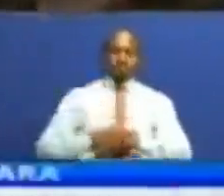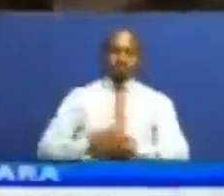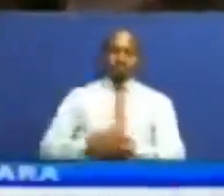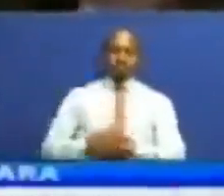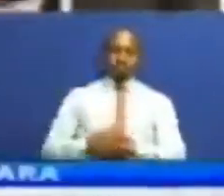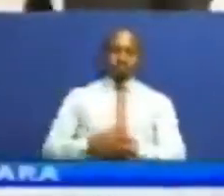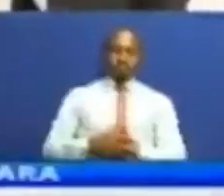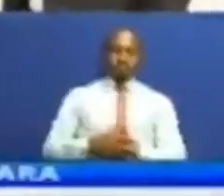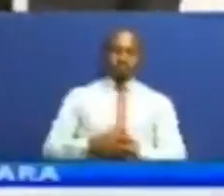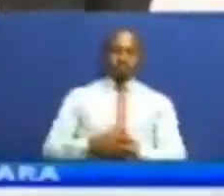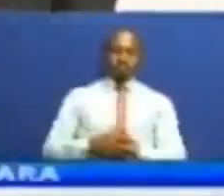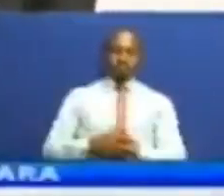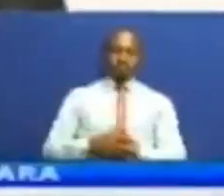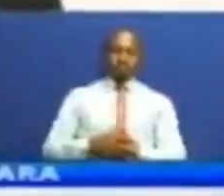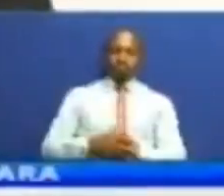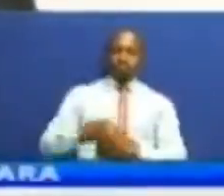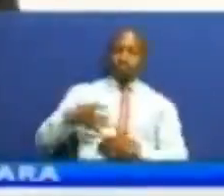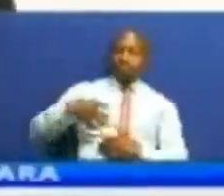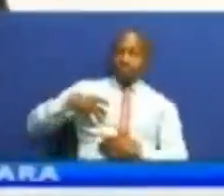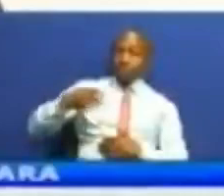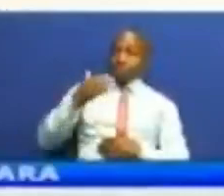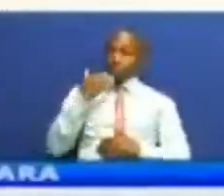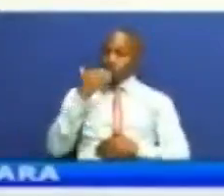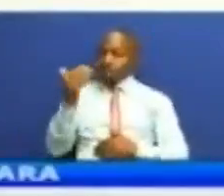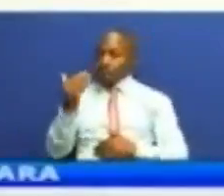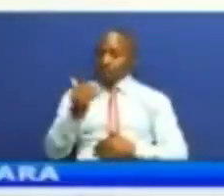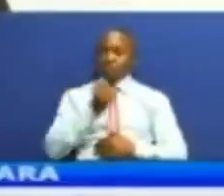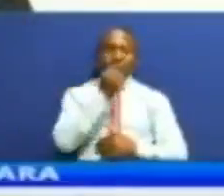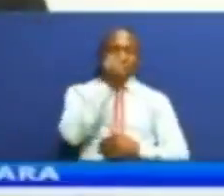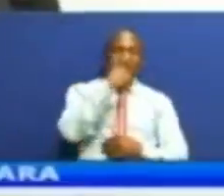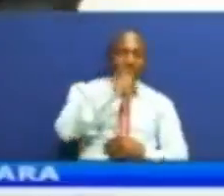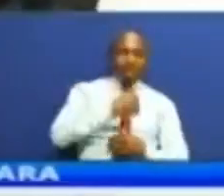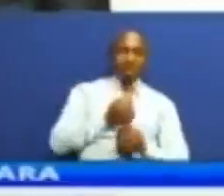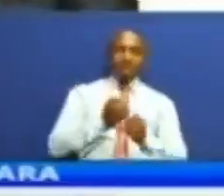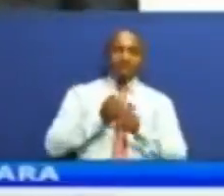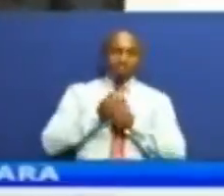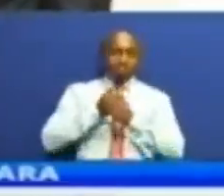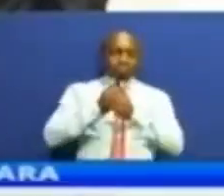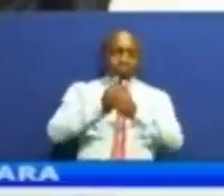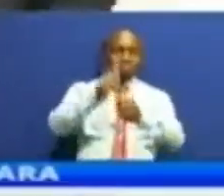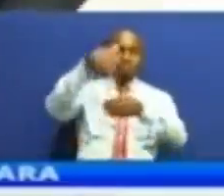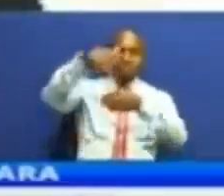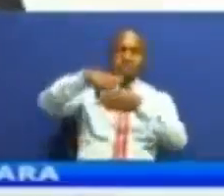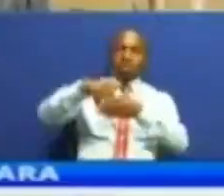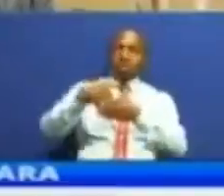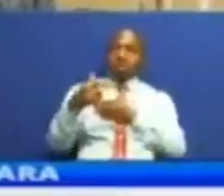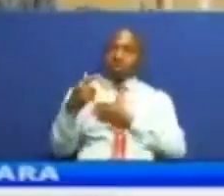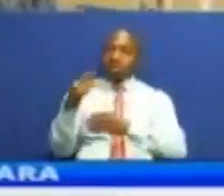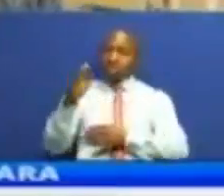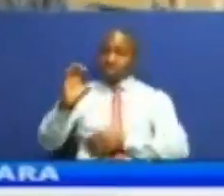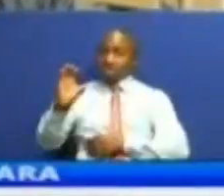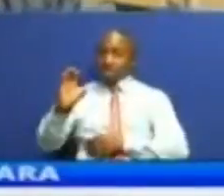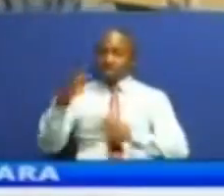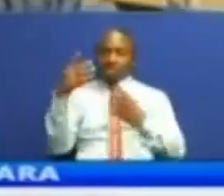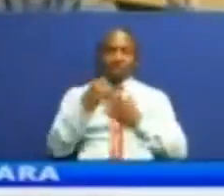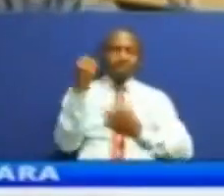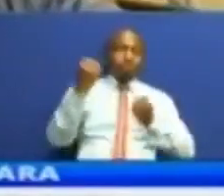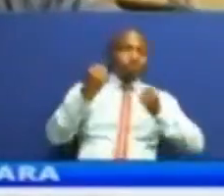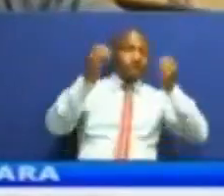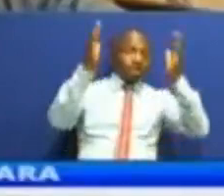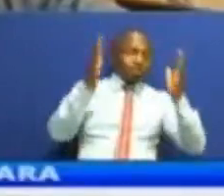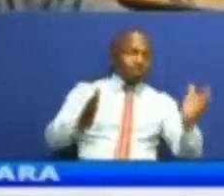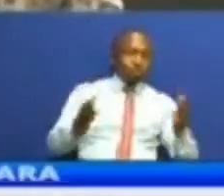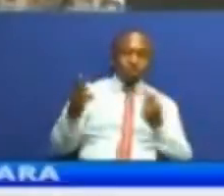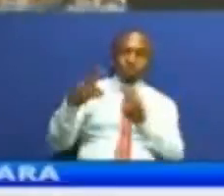Waziri wa habari Daktari Harrison Mwakembe akiwa na ujumbe wa shirika la utangazaji Tanzania akiwemo mkurugenzi mkuu Dr.